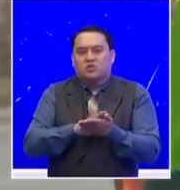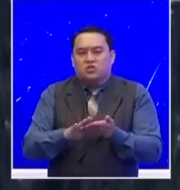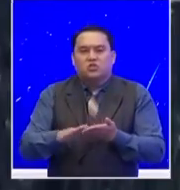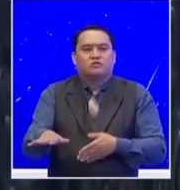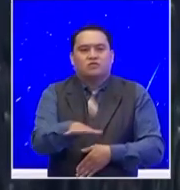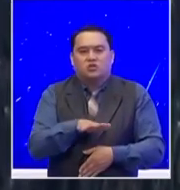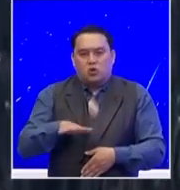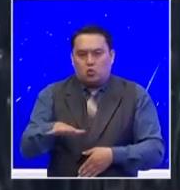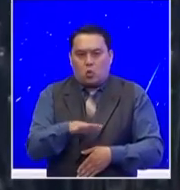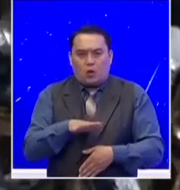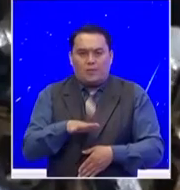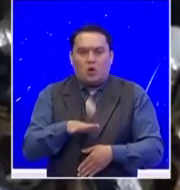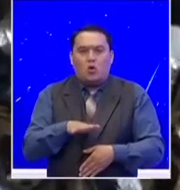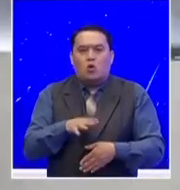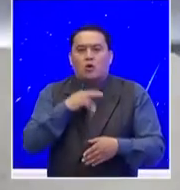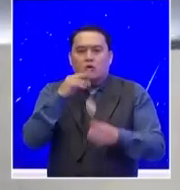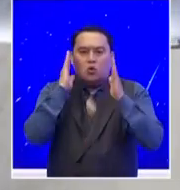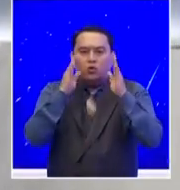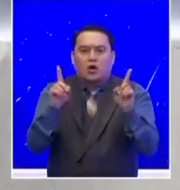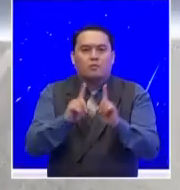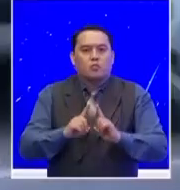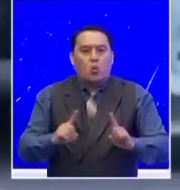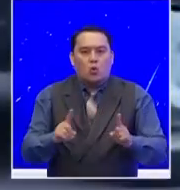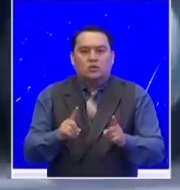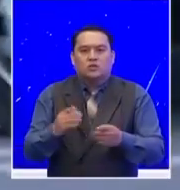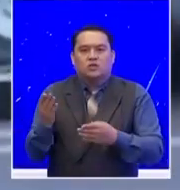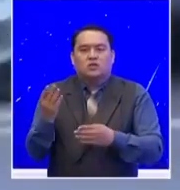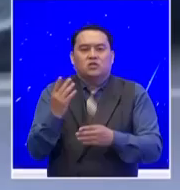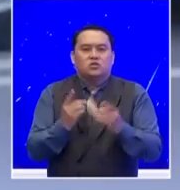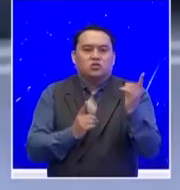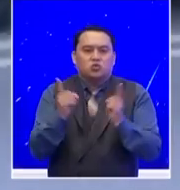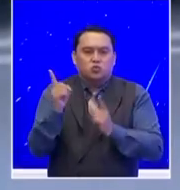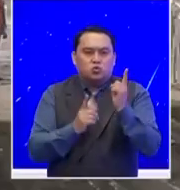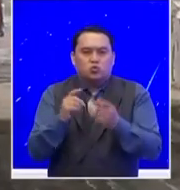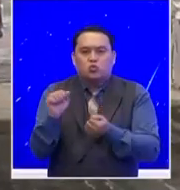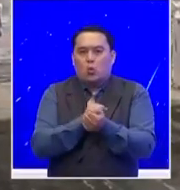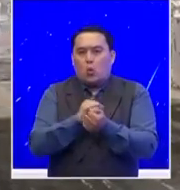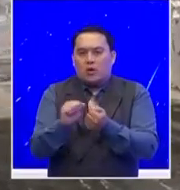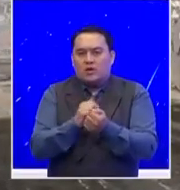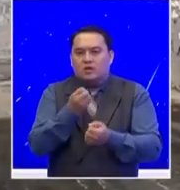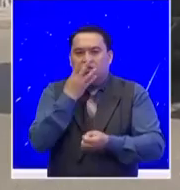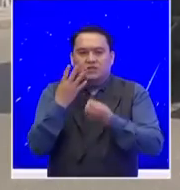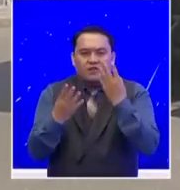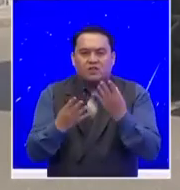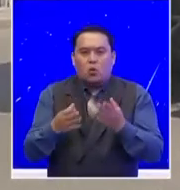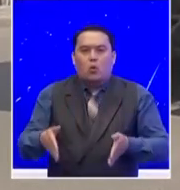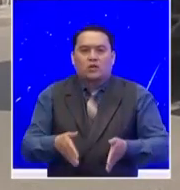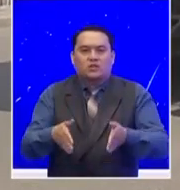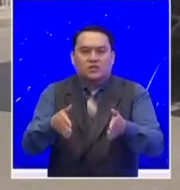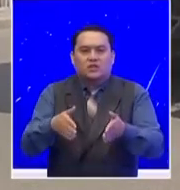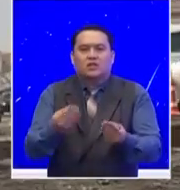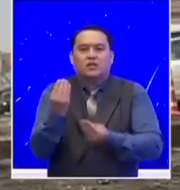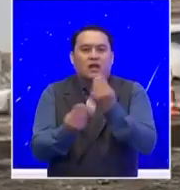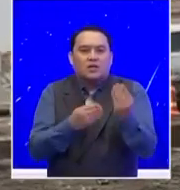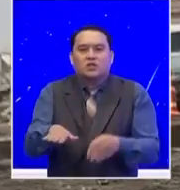территорию. Кроме того, коммунальщики уделяют особое внимание спиливанию сухих веток, обустройству цветников, ремонту дорожных плиток, детских